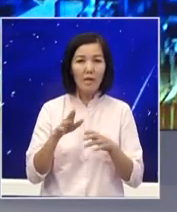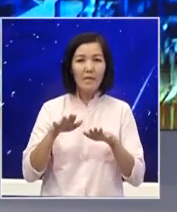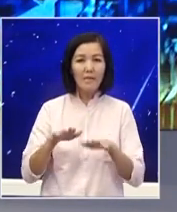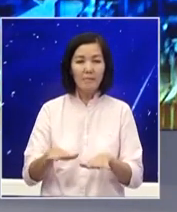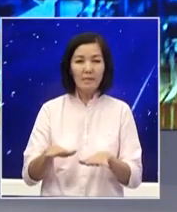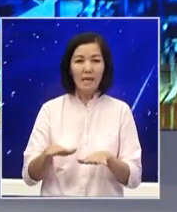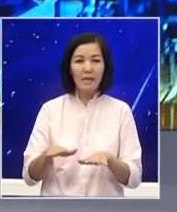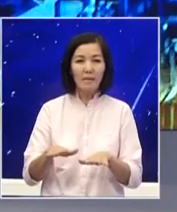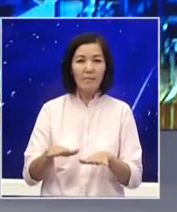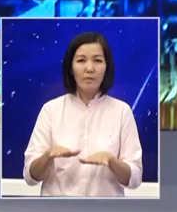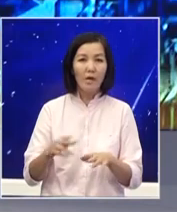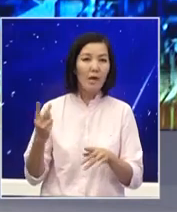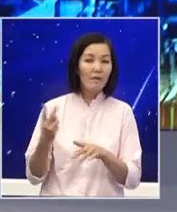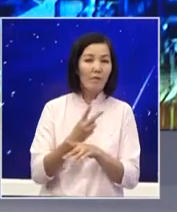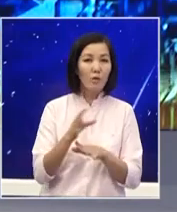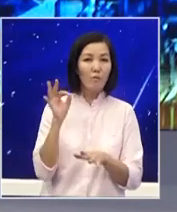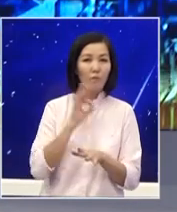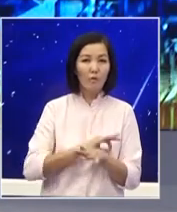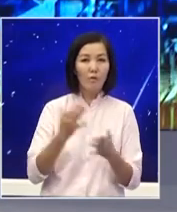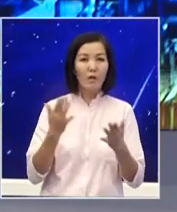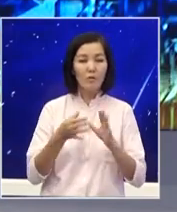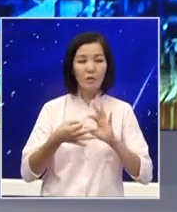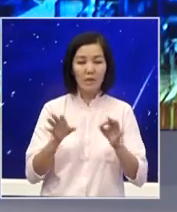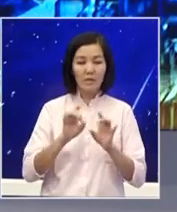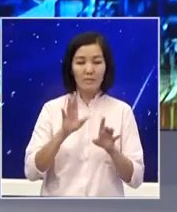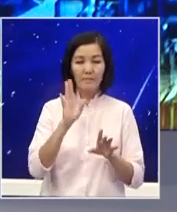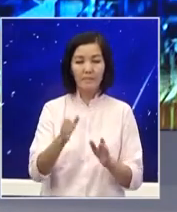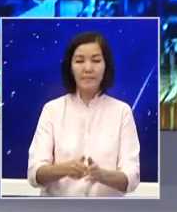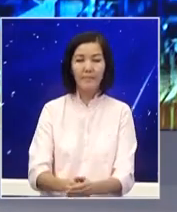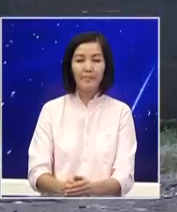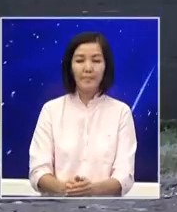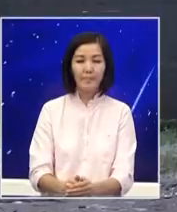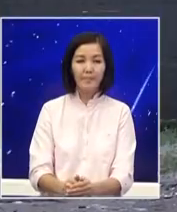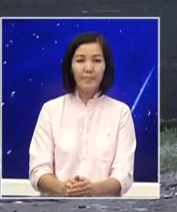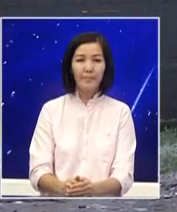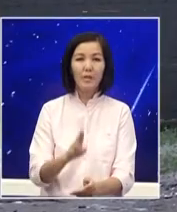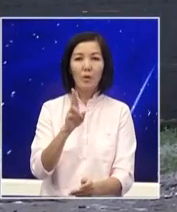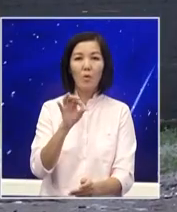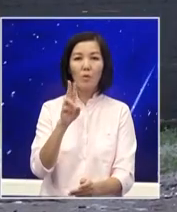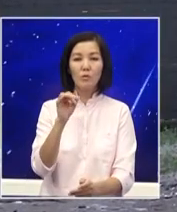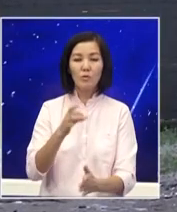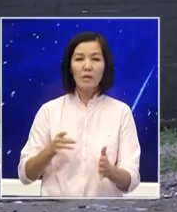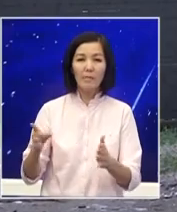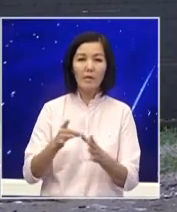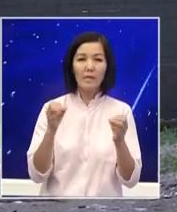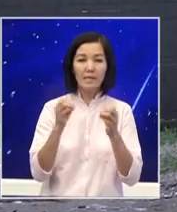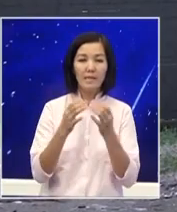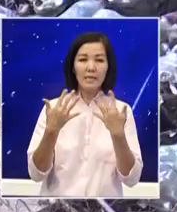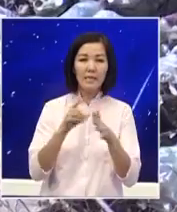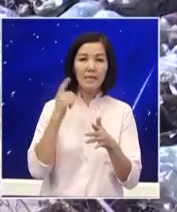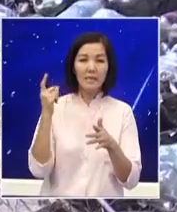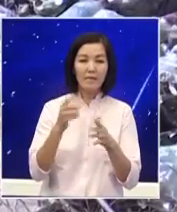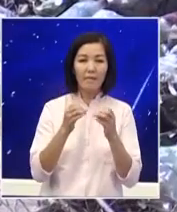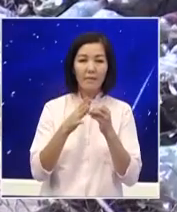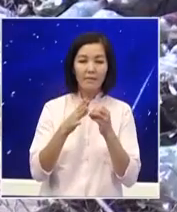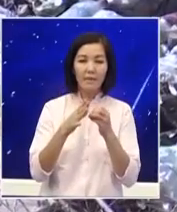может принести двойную выгоду какую узнаем из материалов сюжета в курском районе на 10 сельских округов имеется